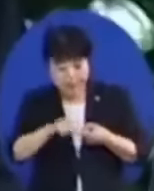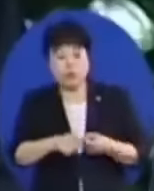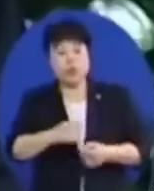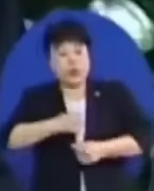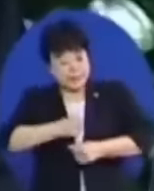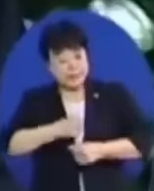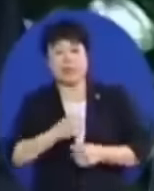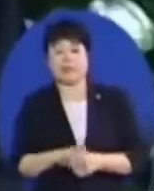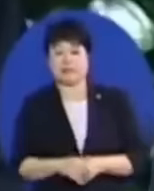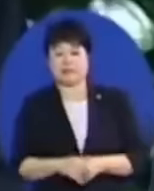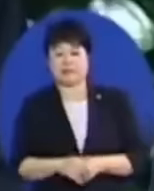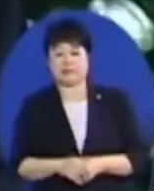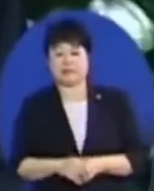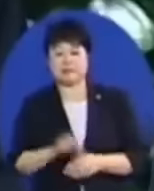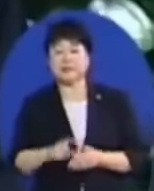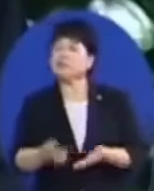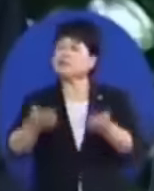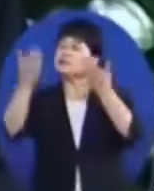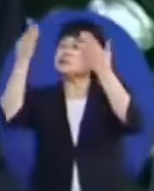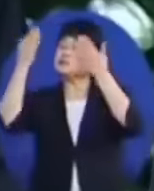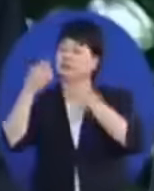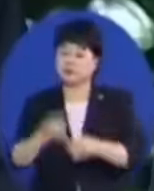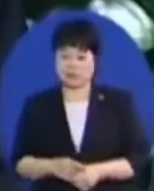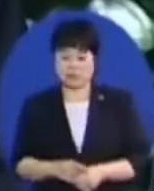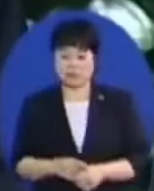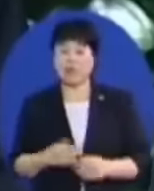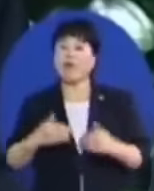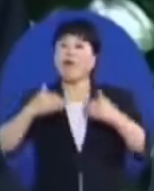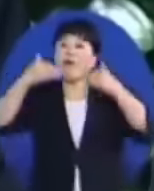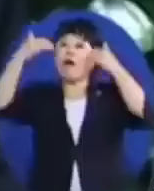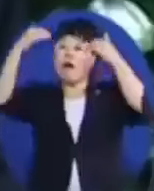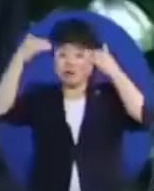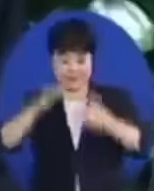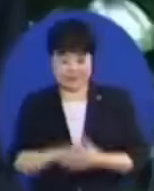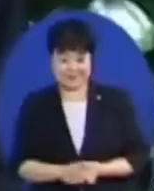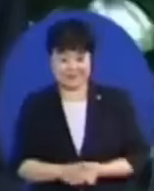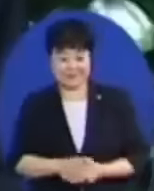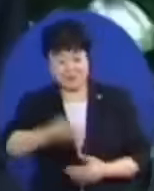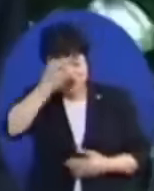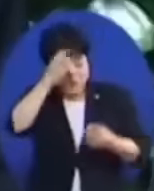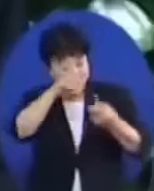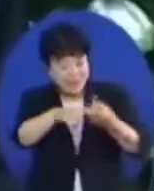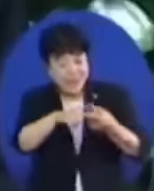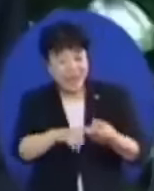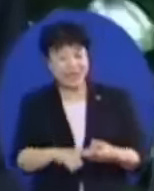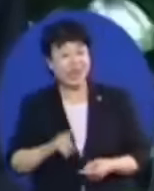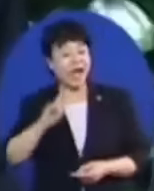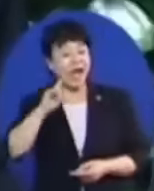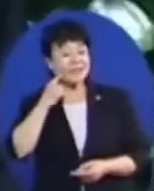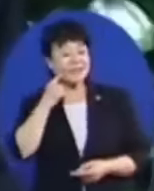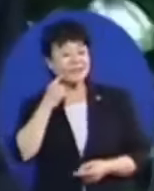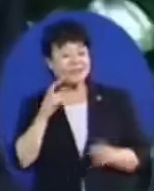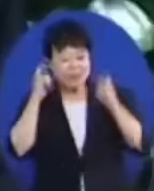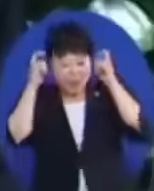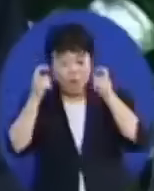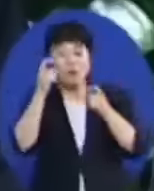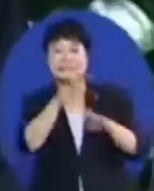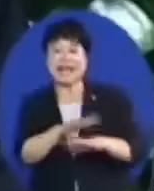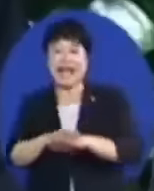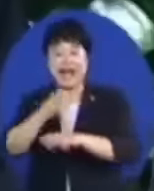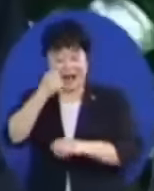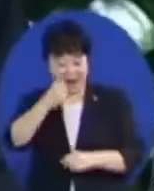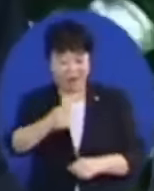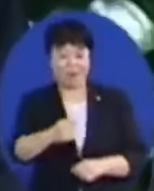것입니다. 세월이 지난 후 장년이 된 이 소녀는 어린 시절 그가 꿈꾸던 대로 크고 아름다운 목장을 갖게 되었습니다.